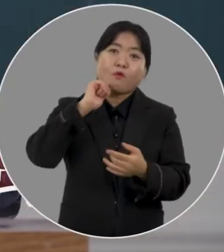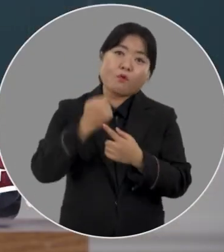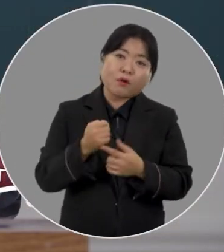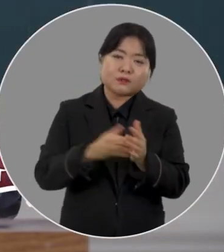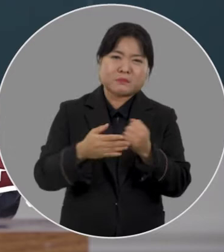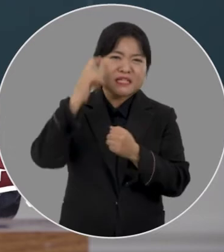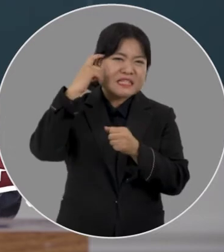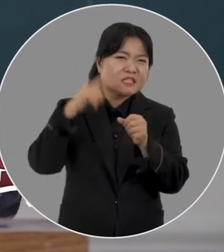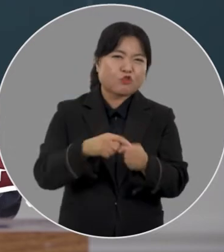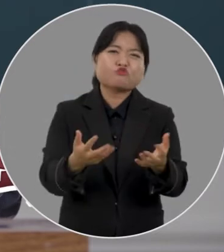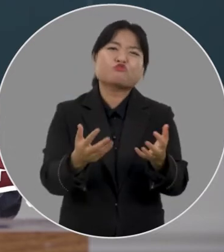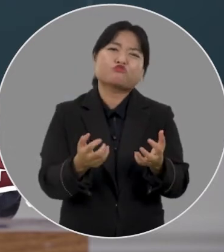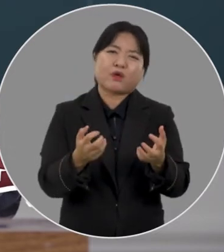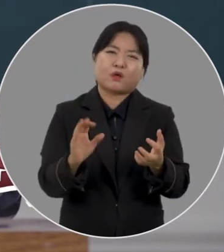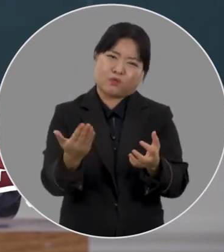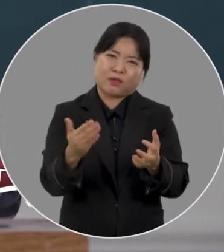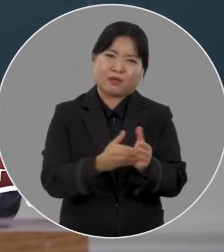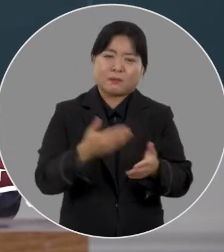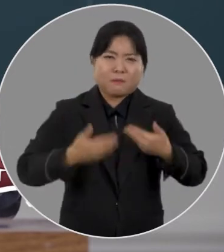될 수밖에 없는 거죠. 바쁘기도 하고